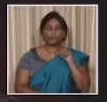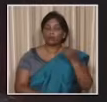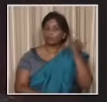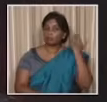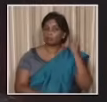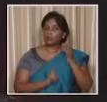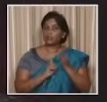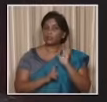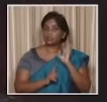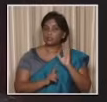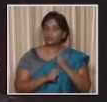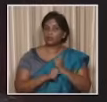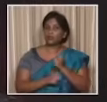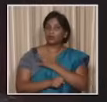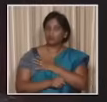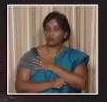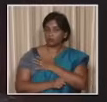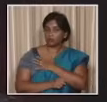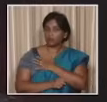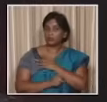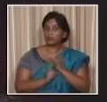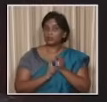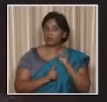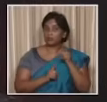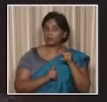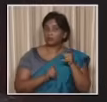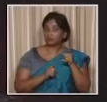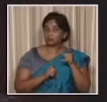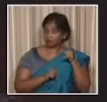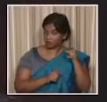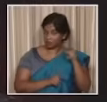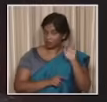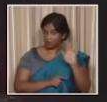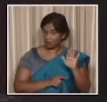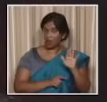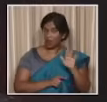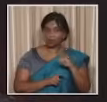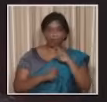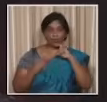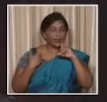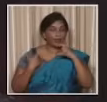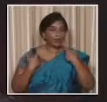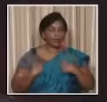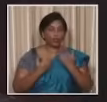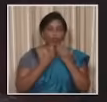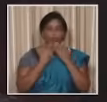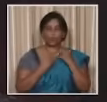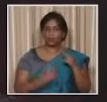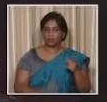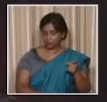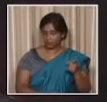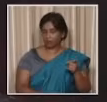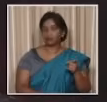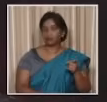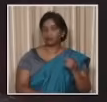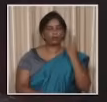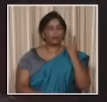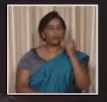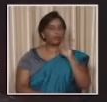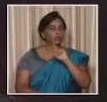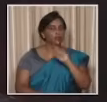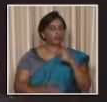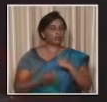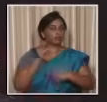එවකට ජනාධිපති ගෝඨාභය රාජපක්ෂ ජනාධිපතිතුමාගේ නීති උපදේශක සහ